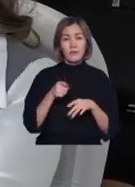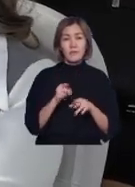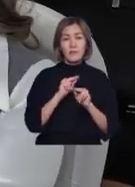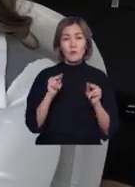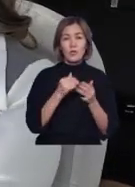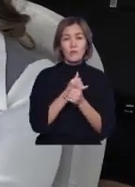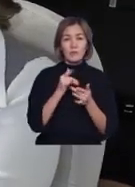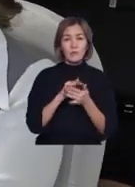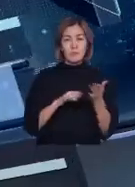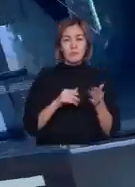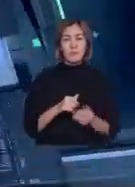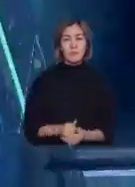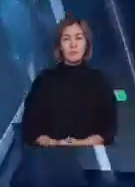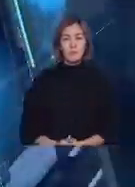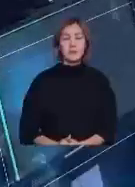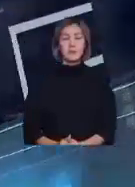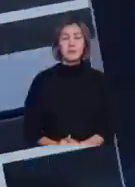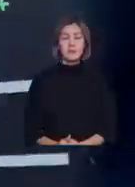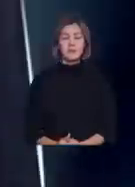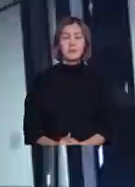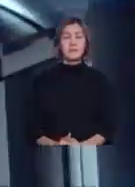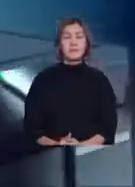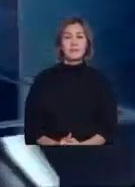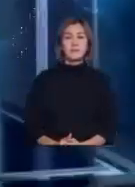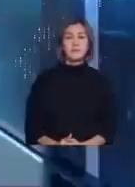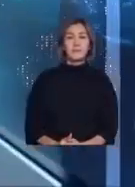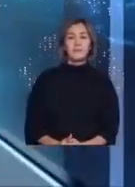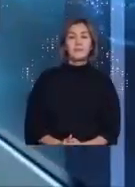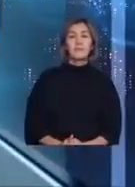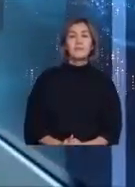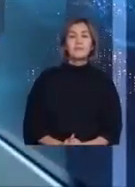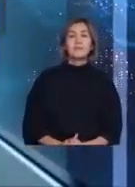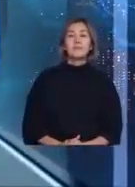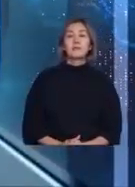мұғалім жұмыс істейді. Нұрай Базархан, Надир Хамзин, Жетісу телеарнасы.